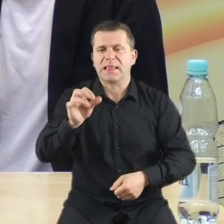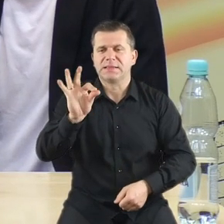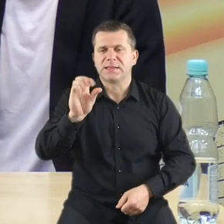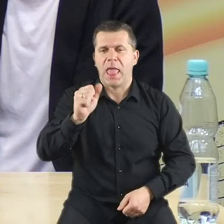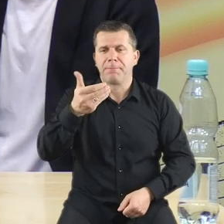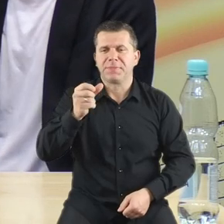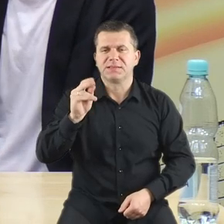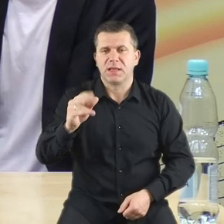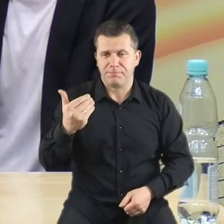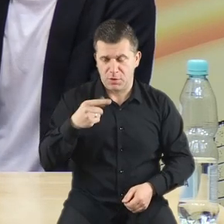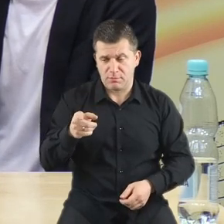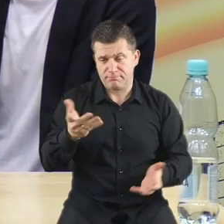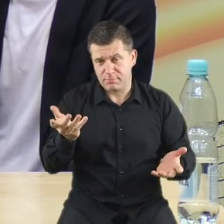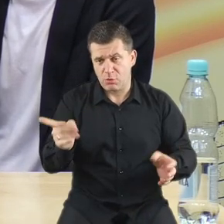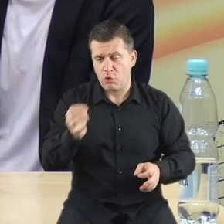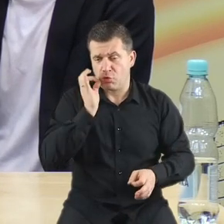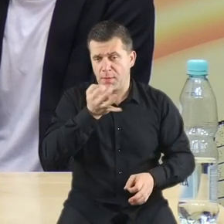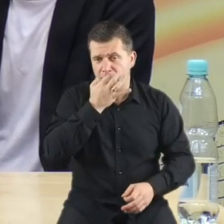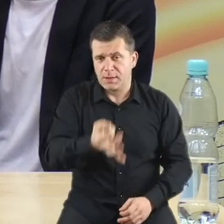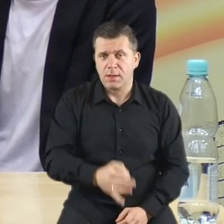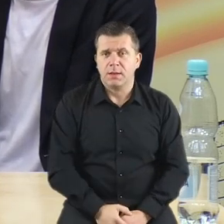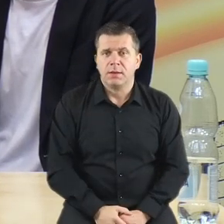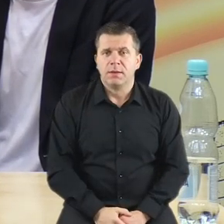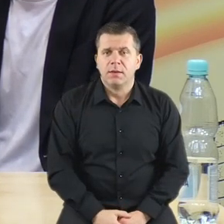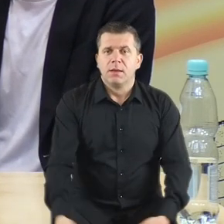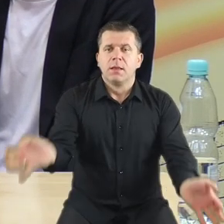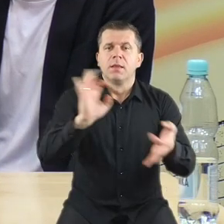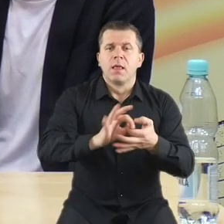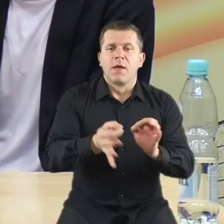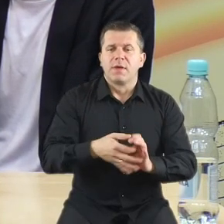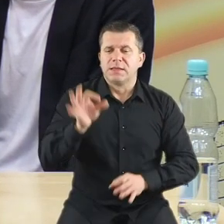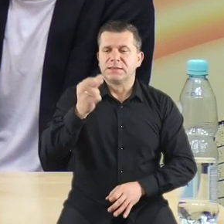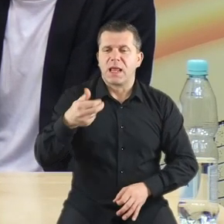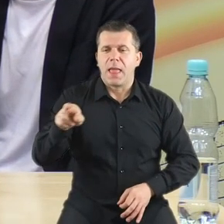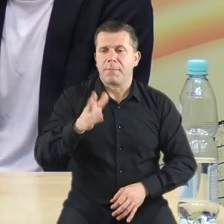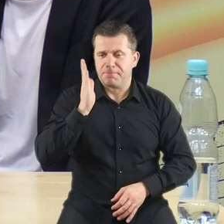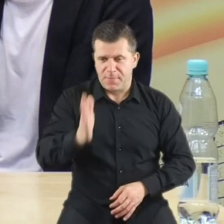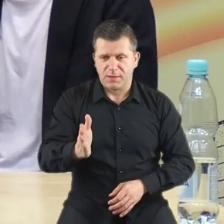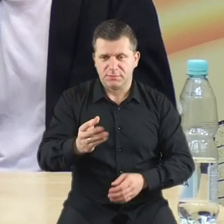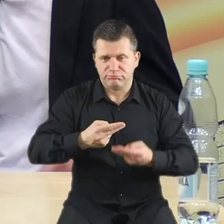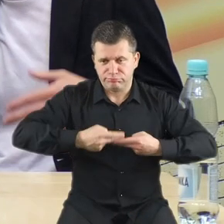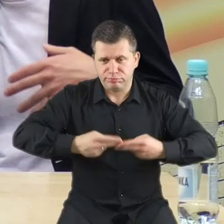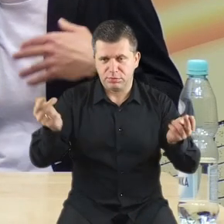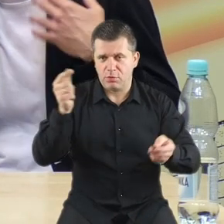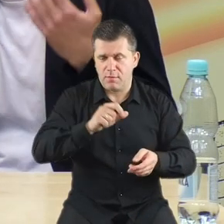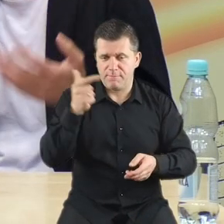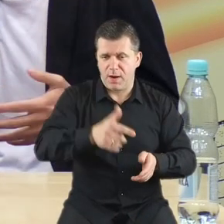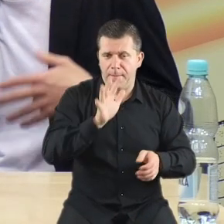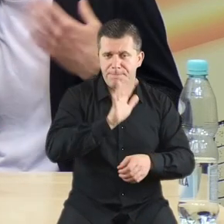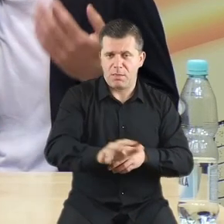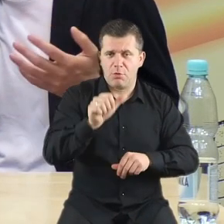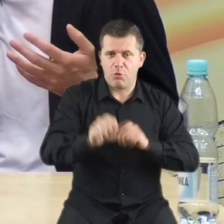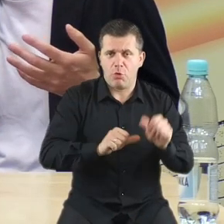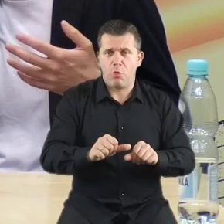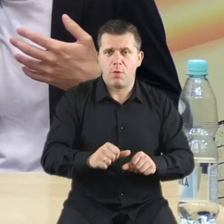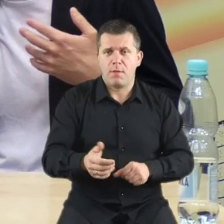dobre pytanie. I nawet kiedy Stramer miał wyjść, ponieważ od 2015 roku mamy do